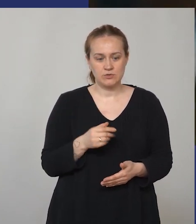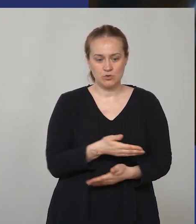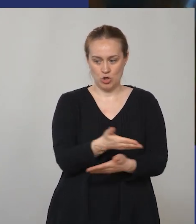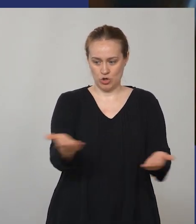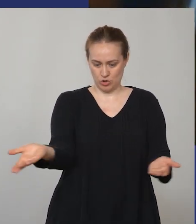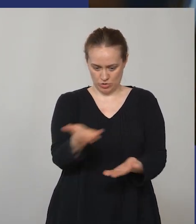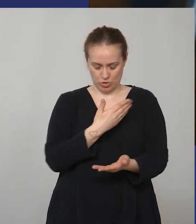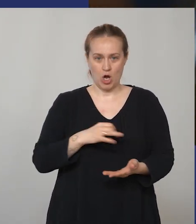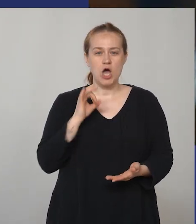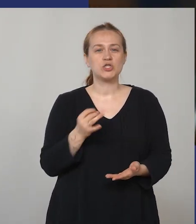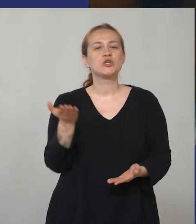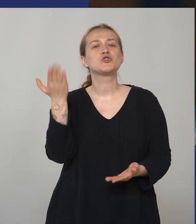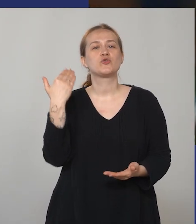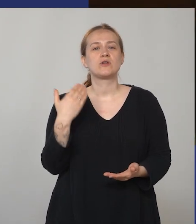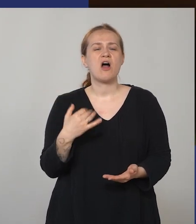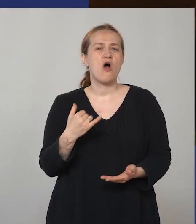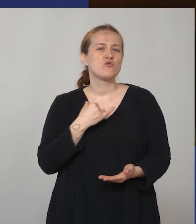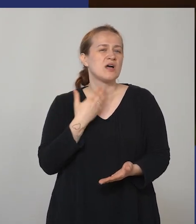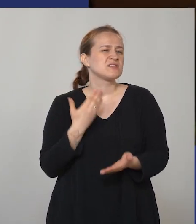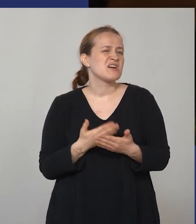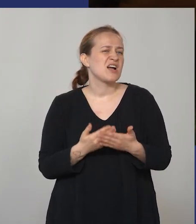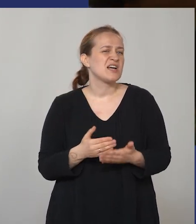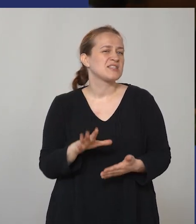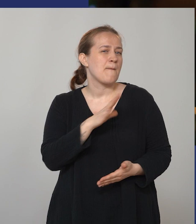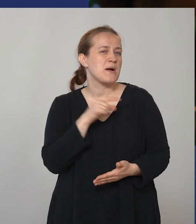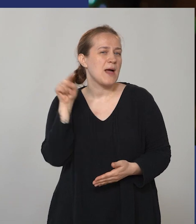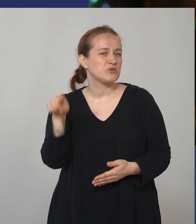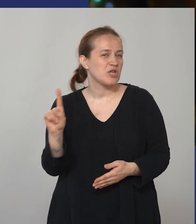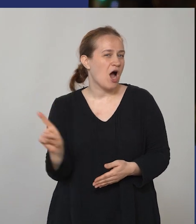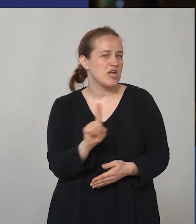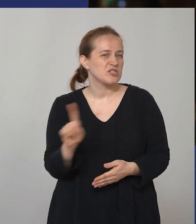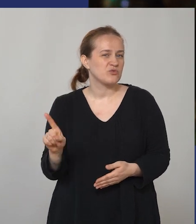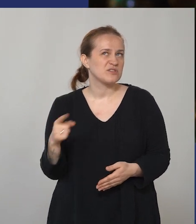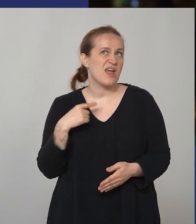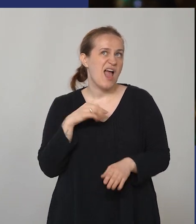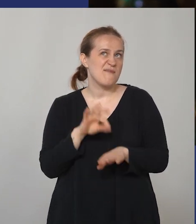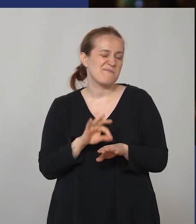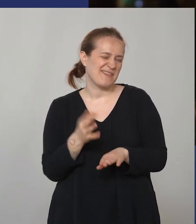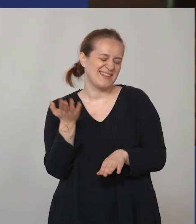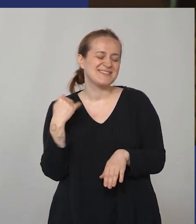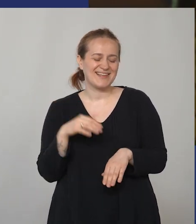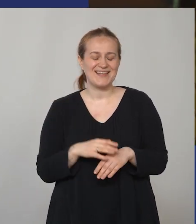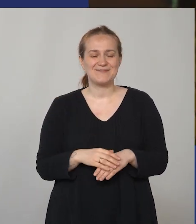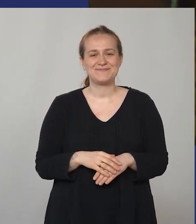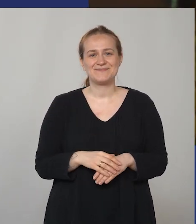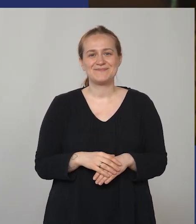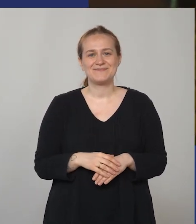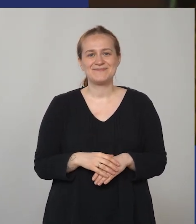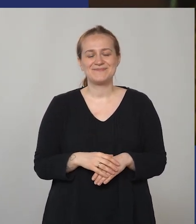наша история. У нас, кажется, была сюда экскурсия, но, по-моему, я болела тогда.